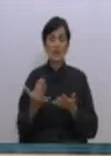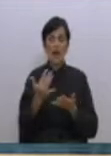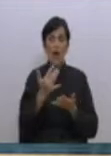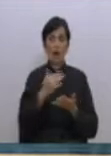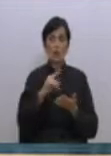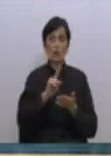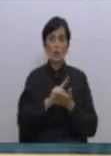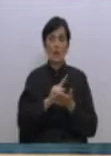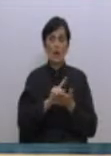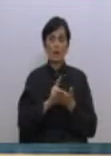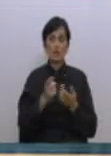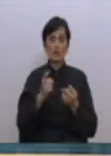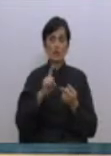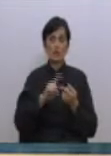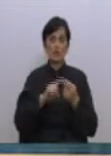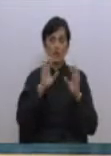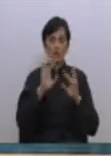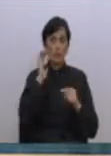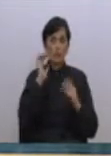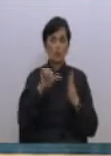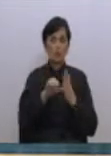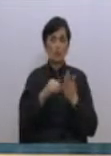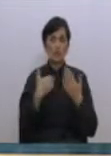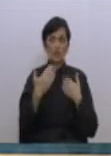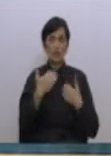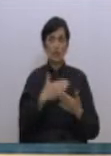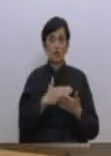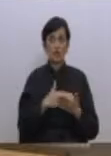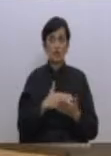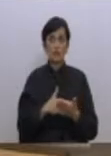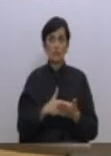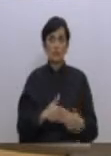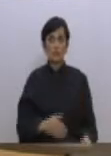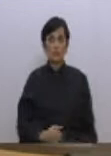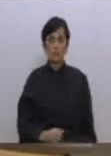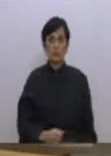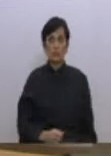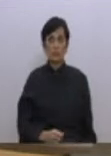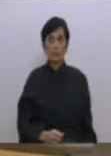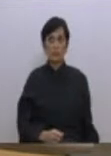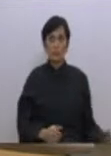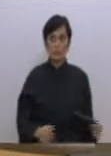pensii shesakheb kanonshi tsulebshe tensavaz pirveli mosmeli tochime.